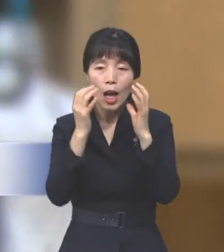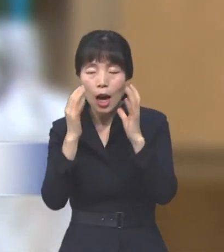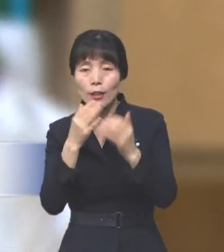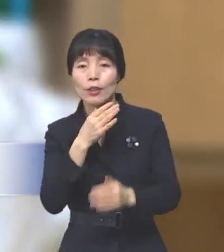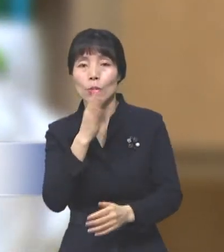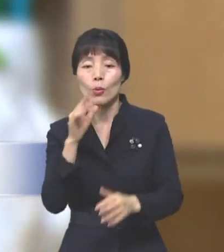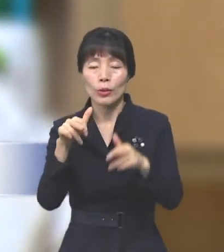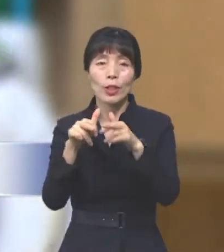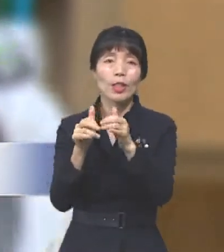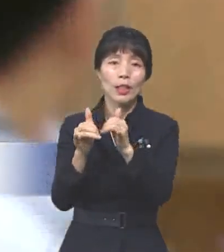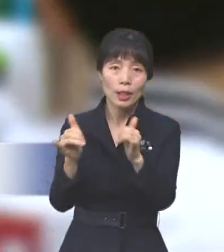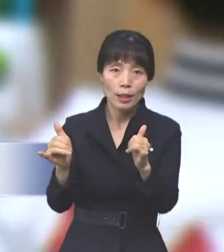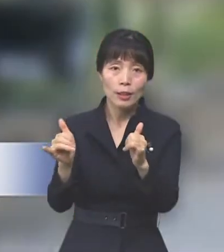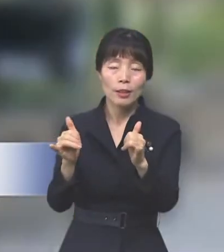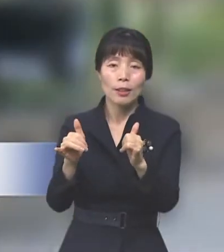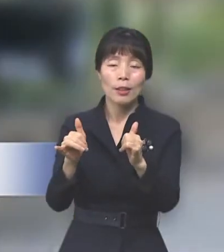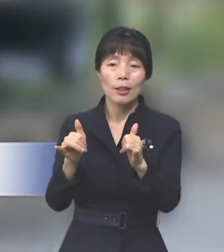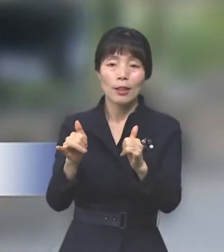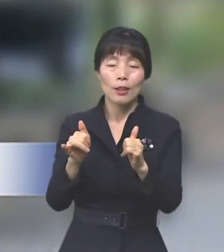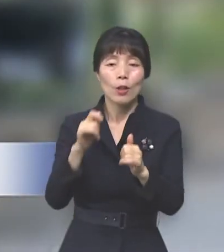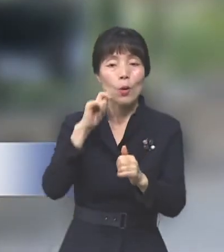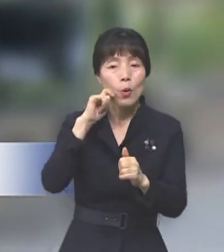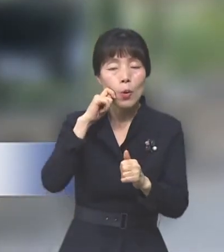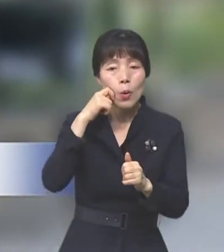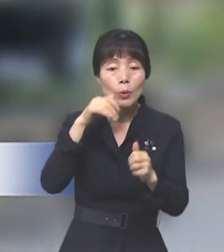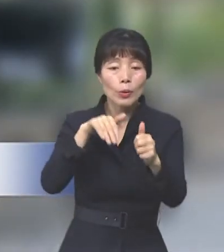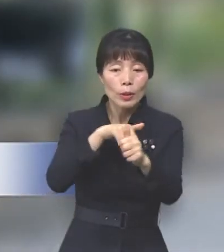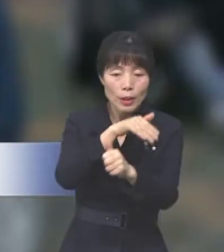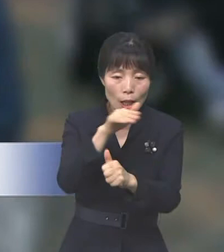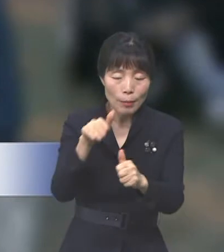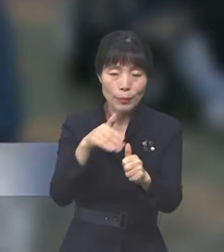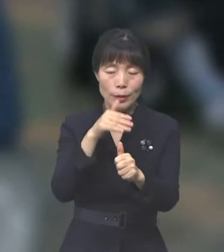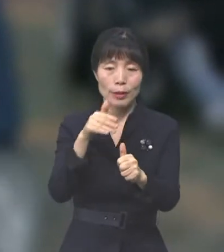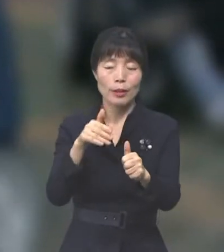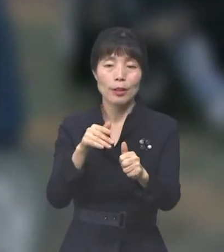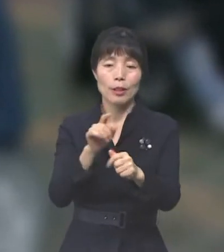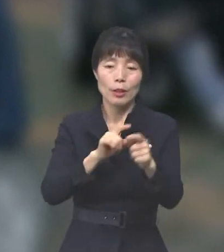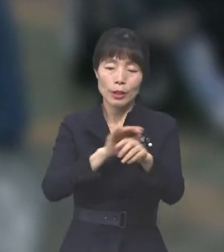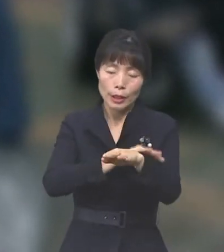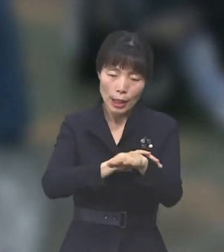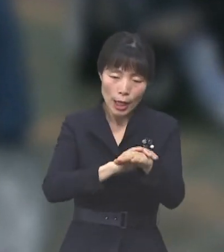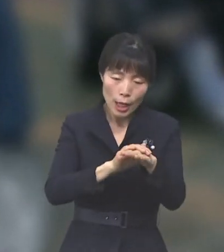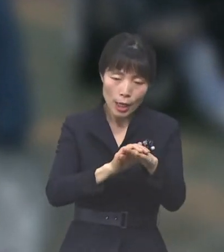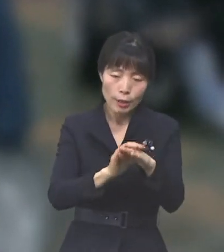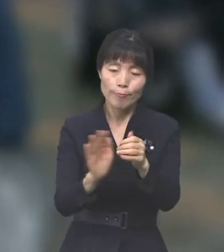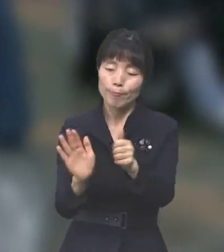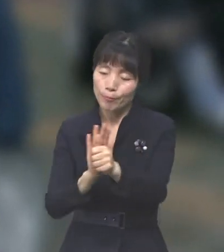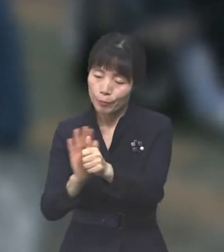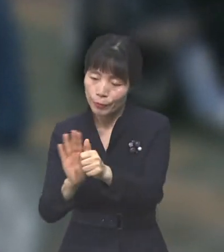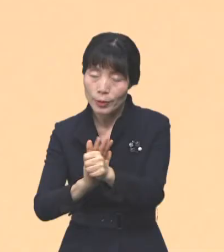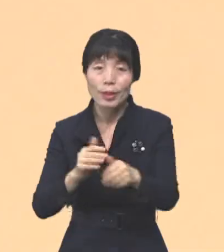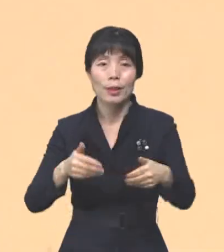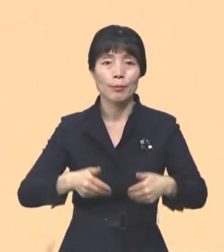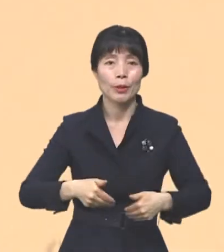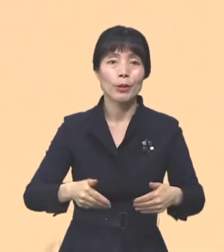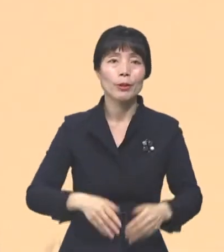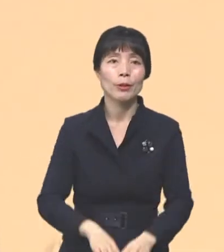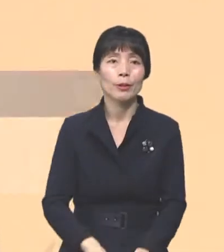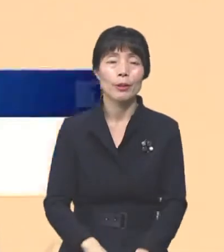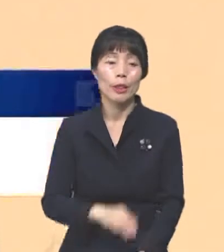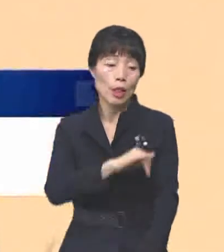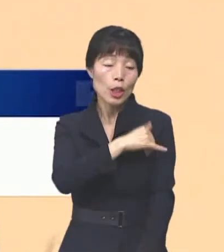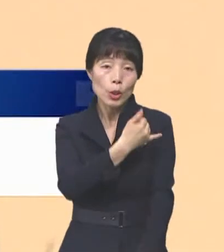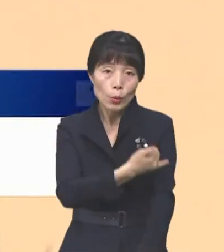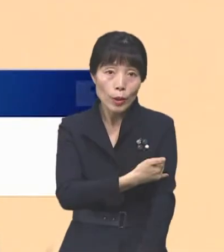노인, 장애인 등 치안 서비스 사각지대에 놓인 사회적 약자를 더 세심히 챙기겠다는 의지를 드러냈습니다.